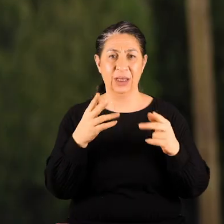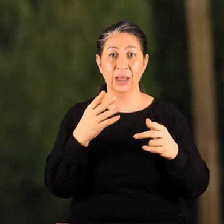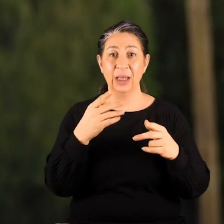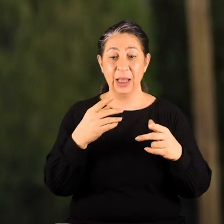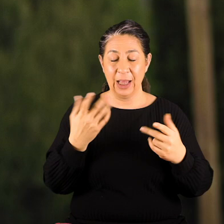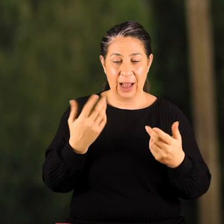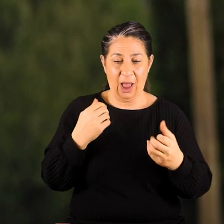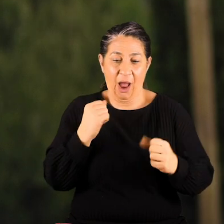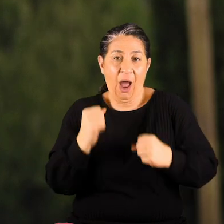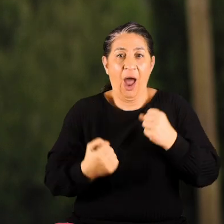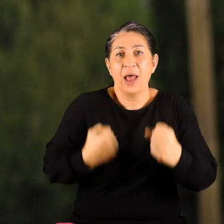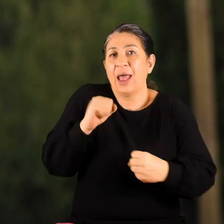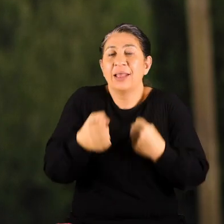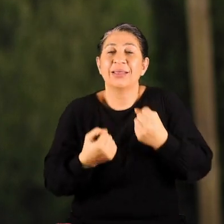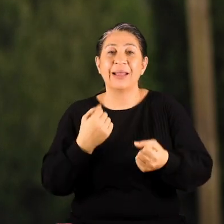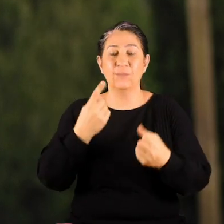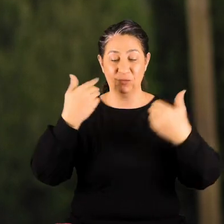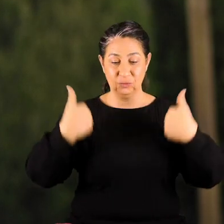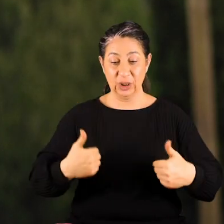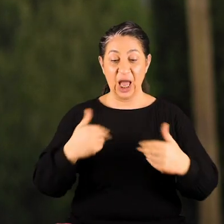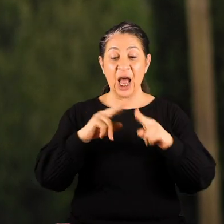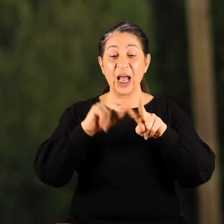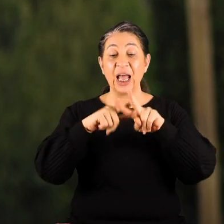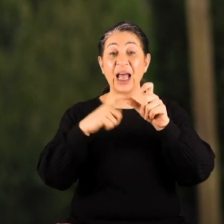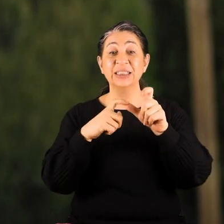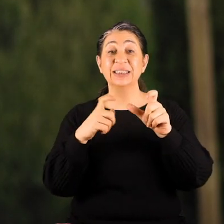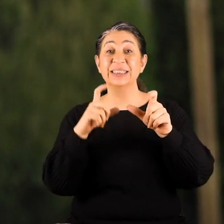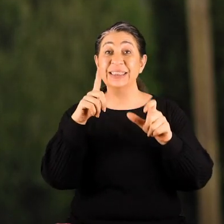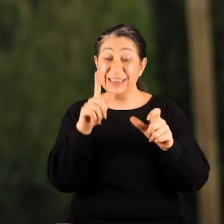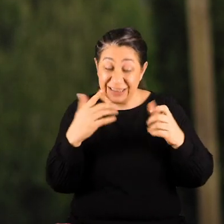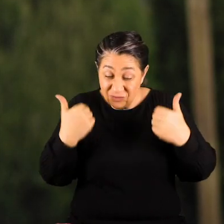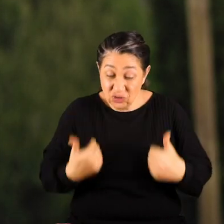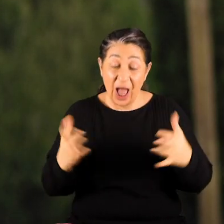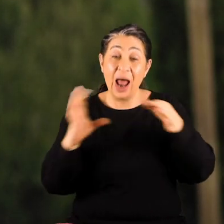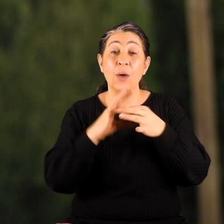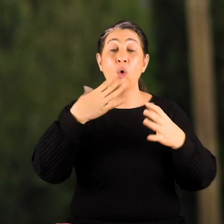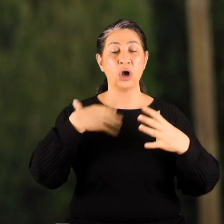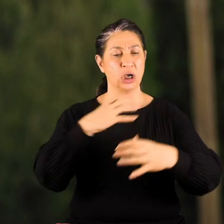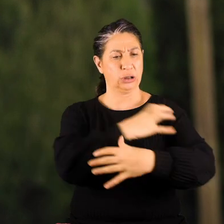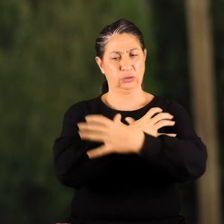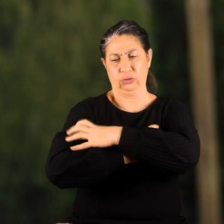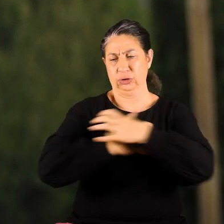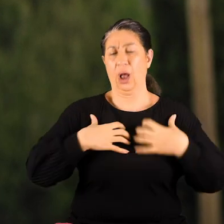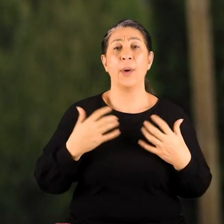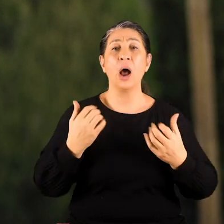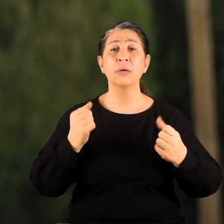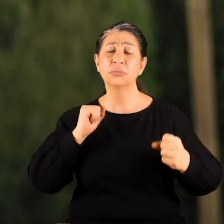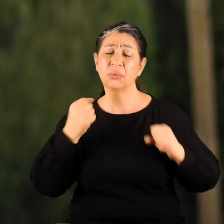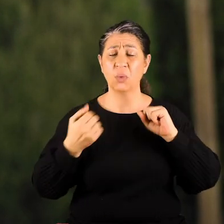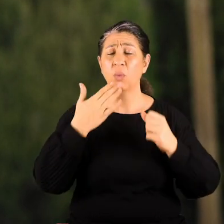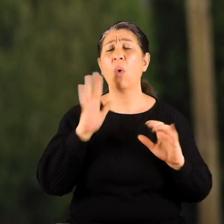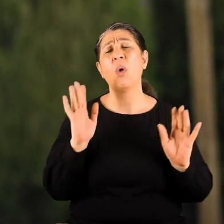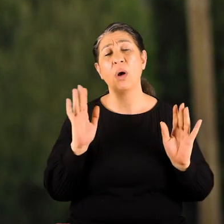gibi. Yani mobil, yani hareketli bir vücut, kaslı bir vücutla alakası yok. Yani illa çok kaslısındır ama hareketsizsindir.